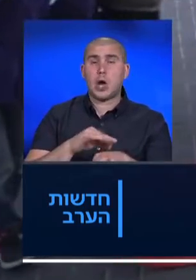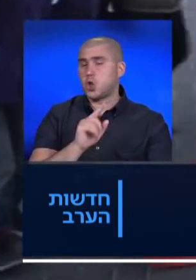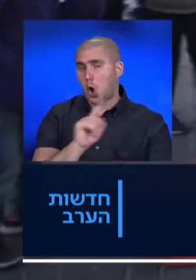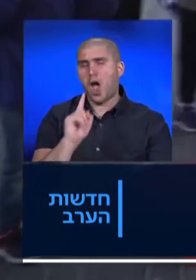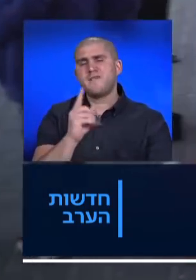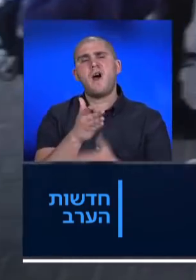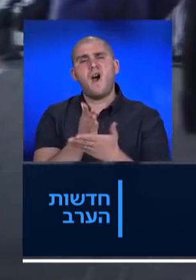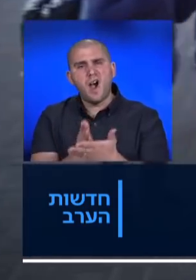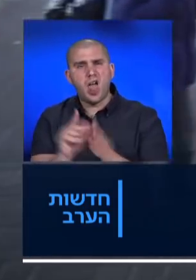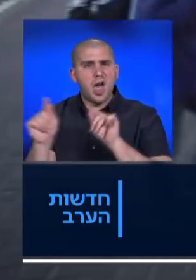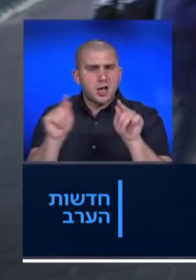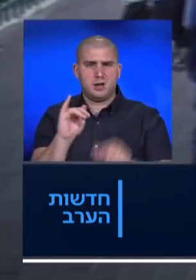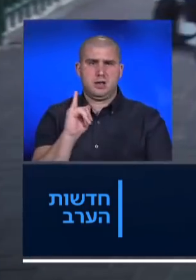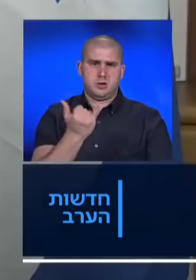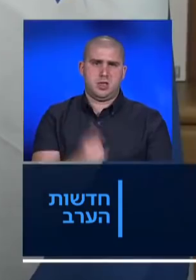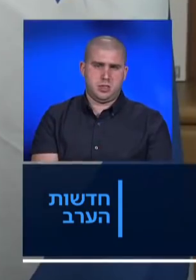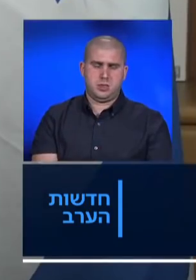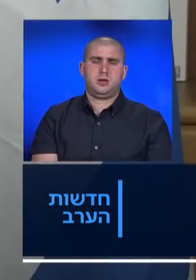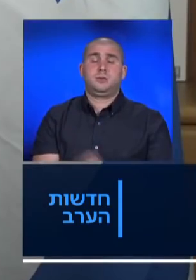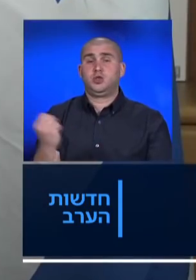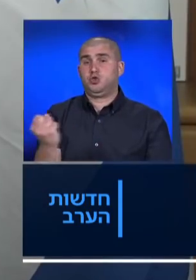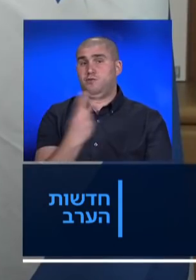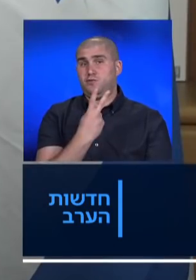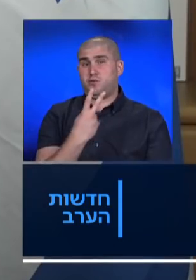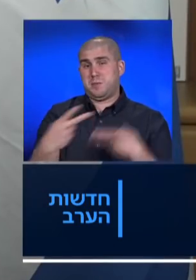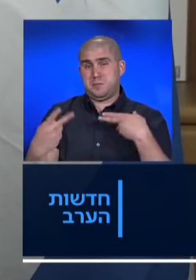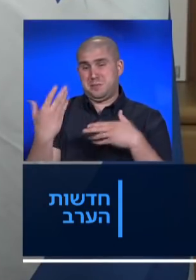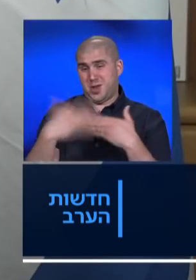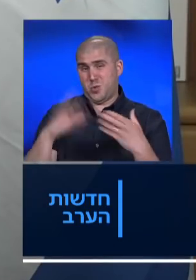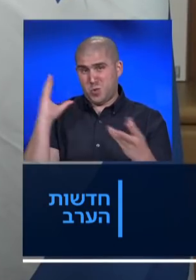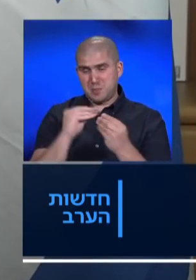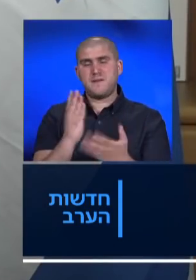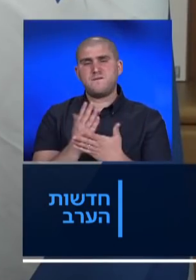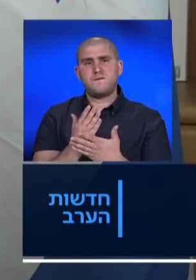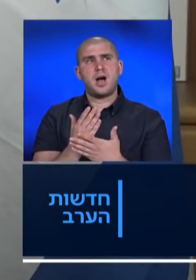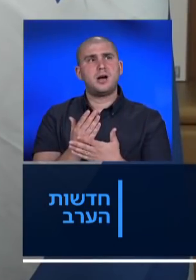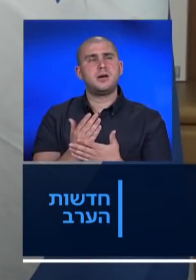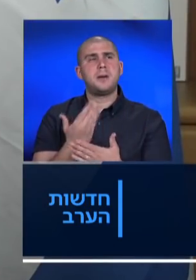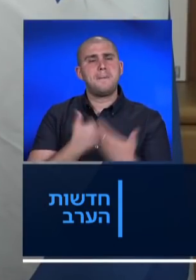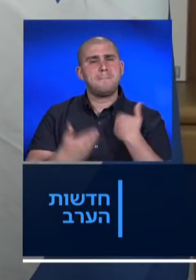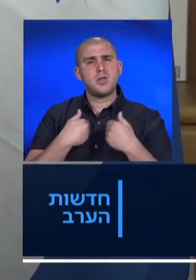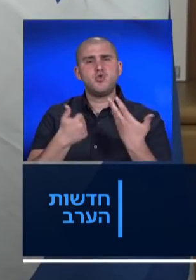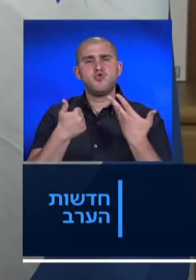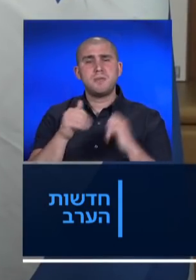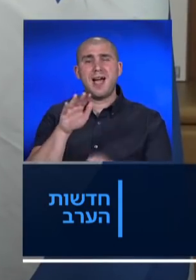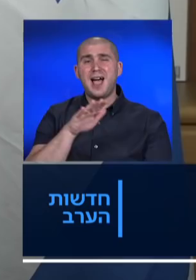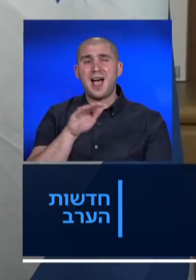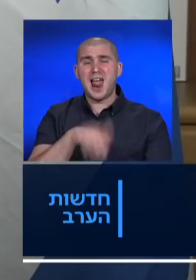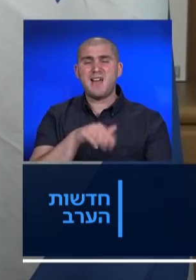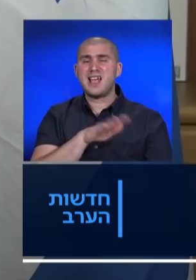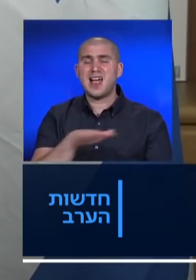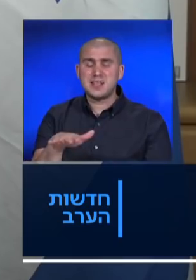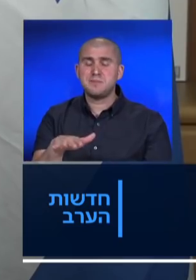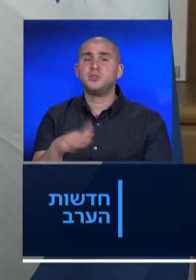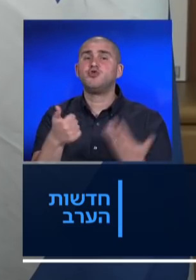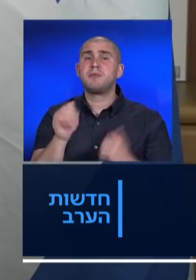ניכר. בשבועיים האחרונים הגיעו אלינו 60,000 ילדים. 60,000 ילדים